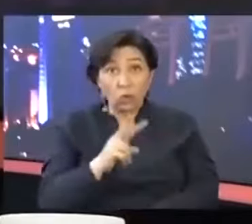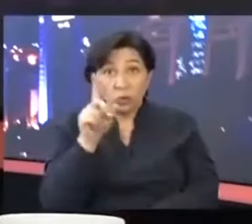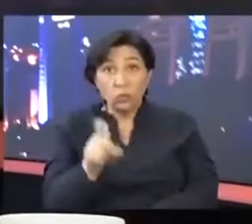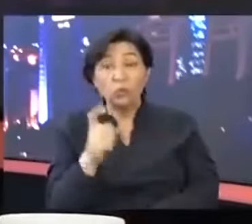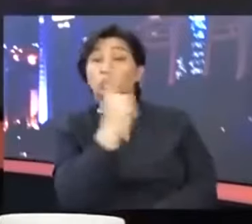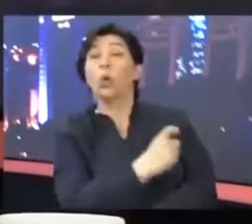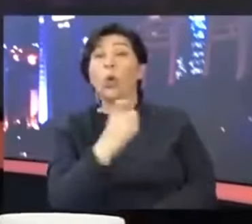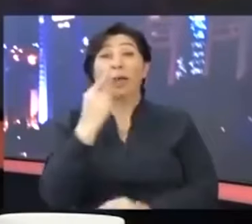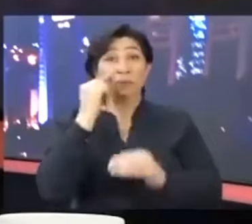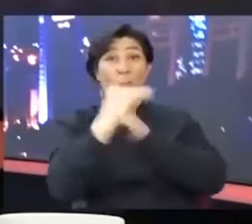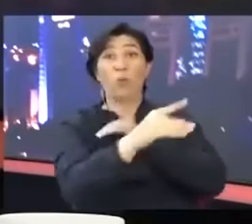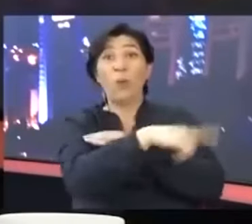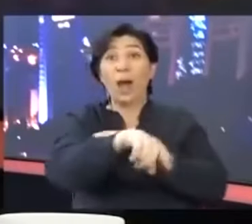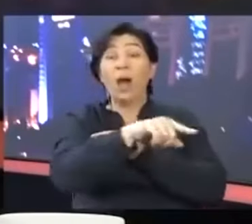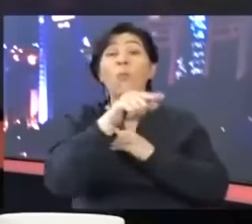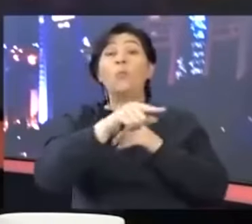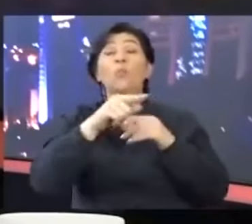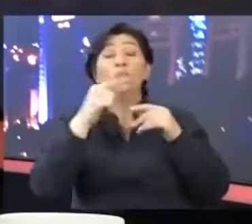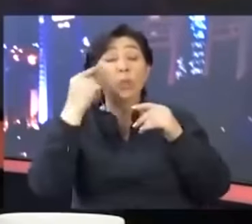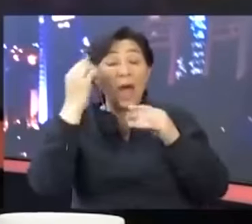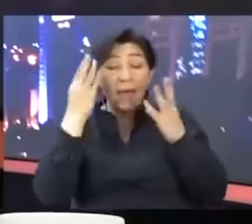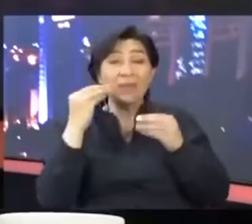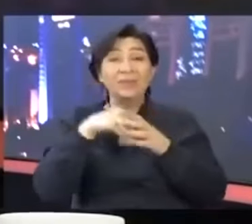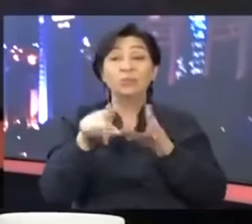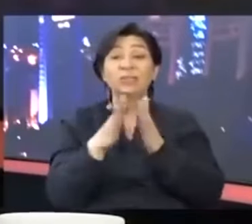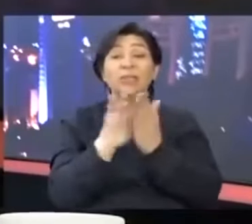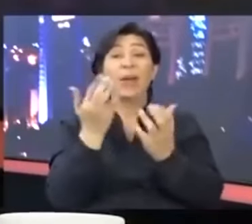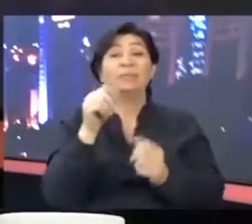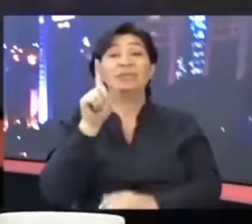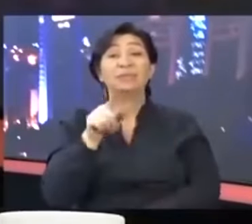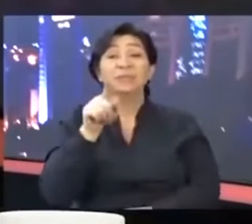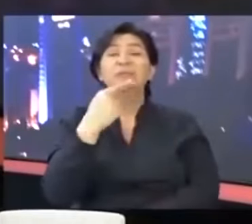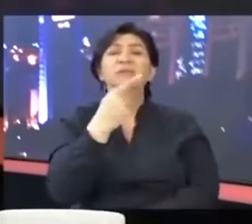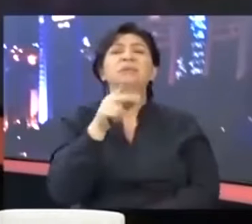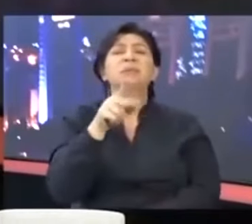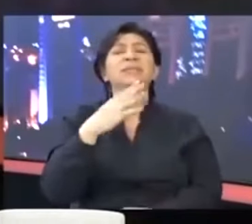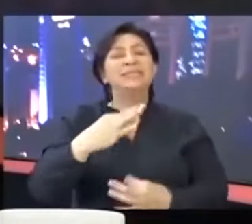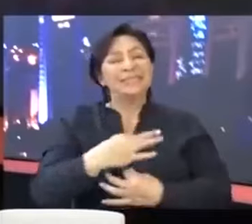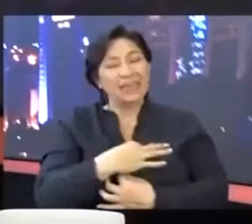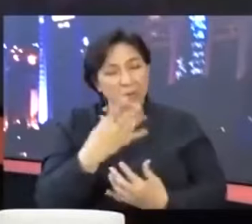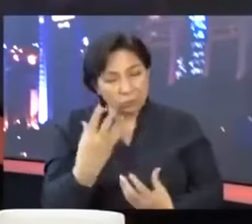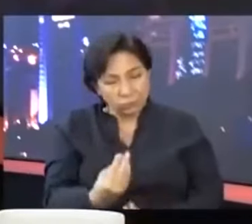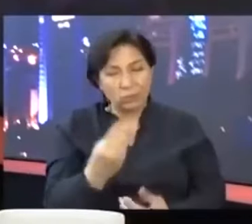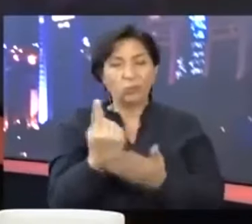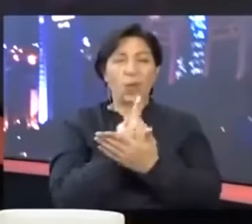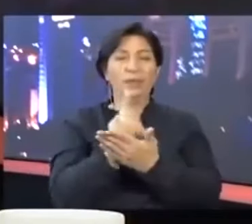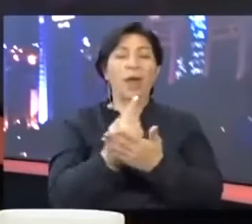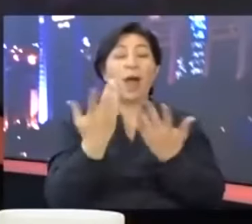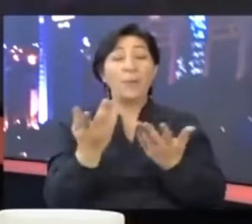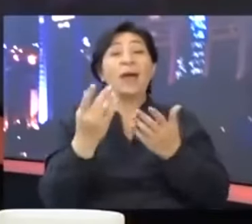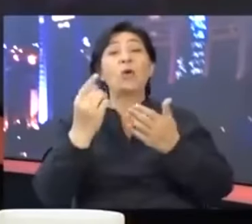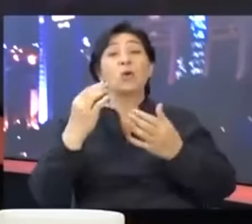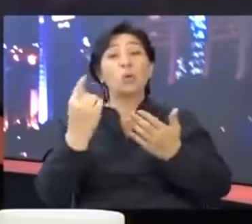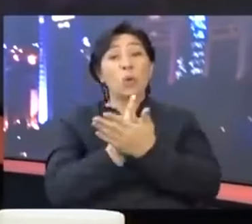Ama bu mesajı almak için bu kitabı anlamanız lazım sizin dediğiniz gibi bunu tabii ki saygı göstereceğiz Kur'an'a ama